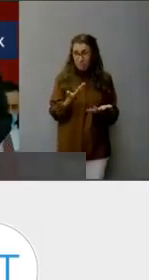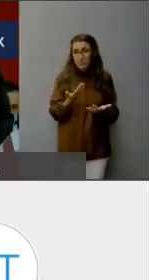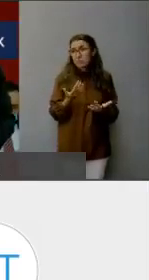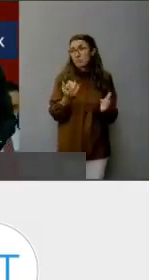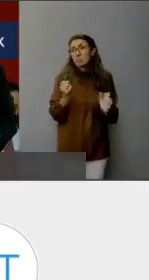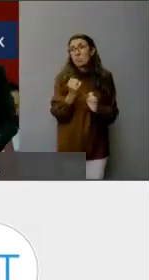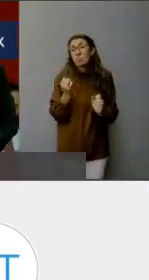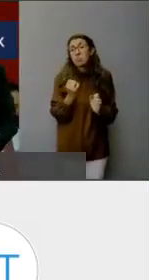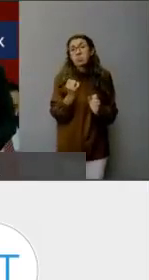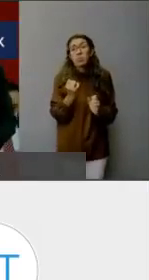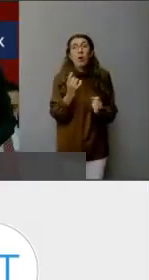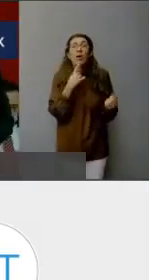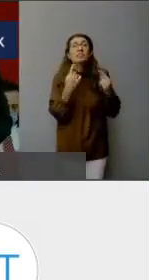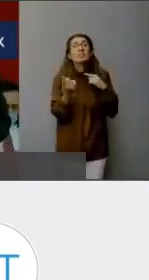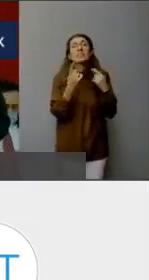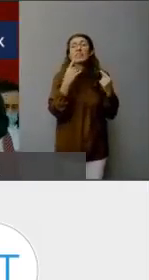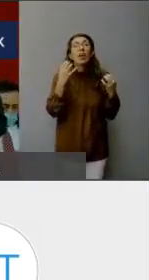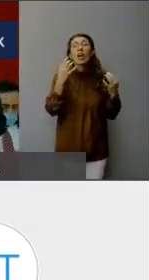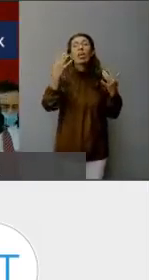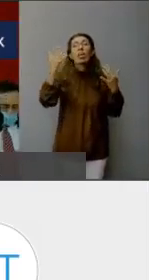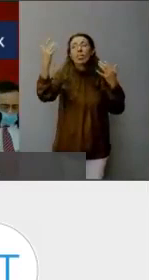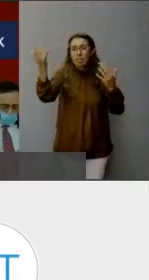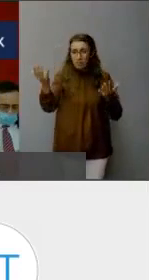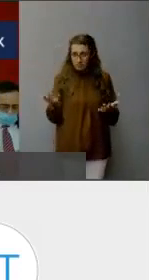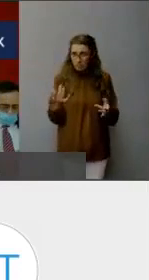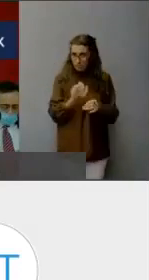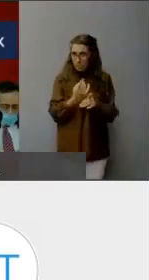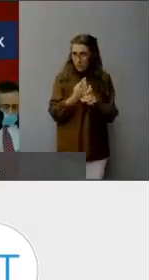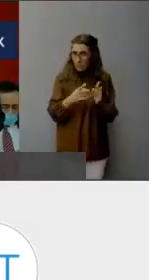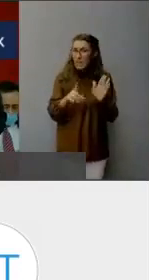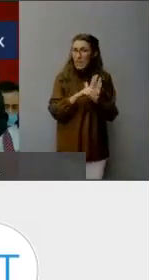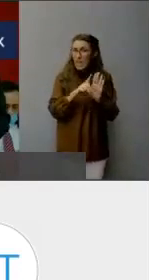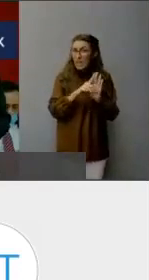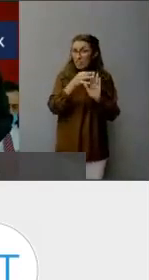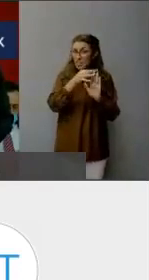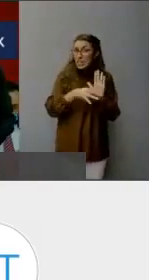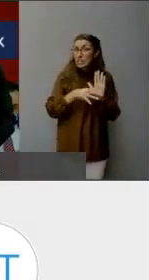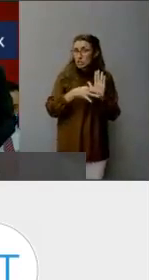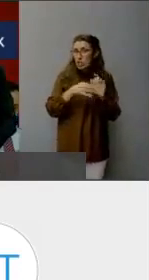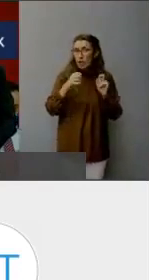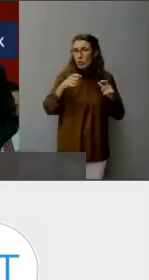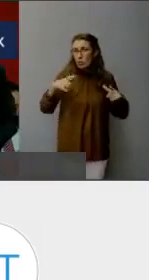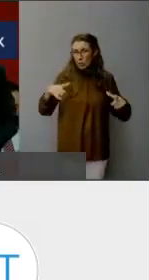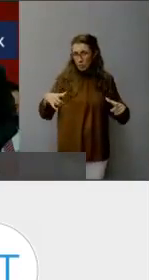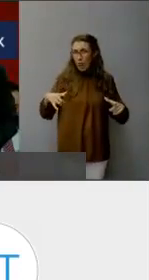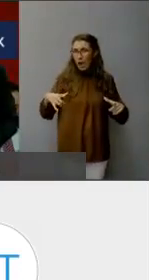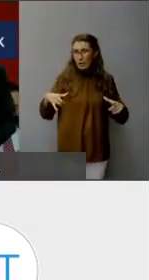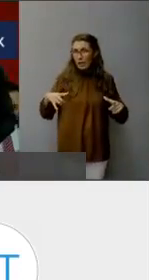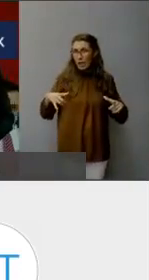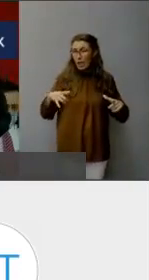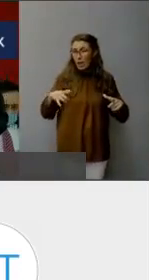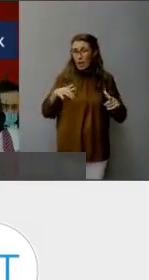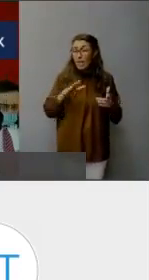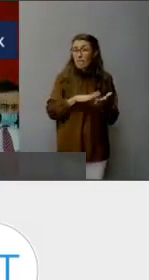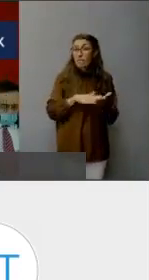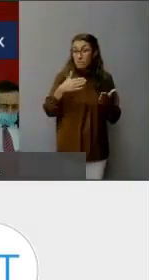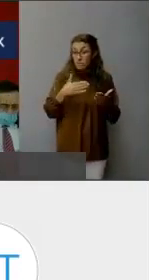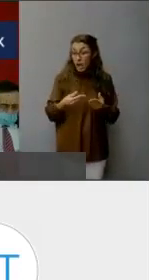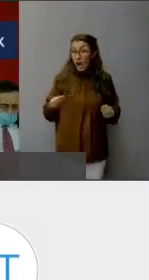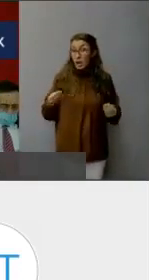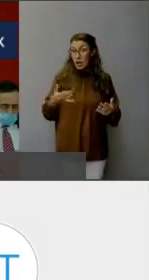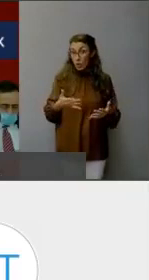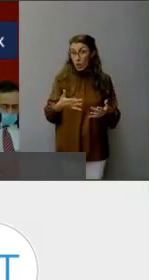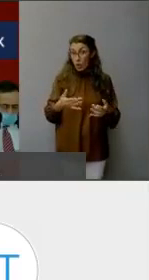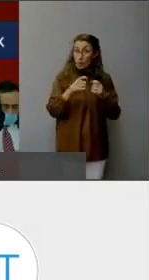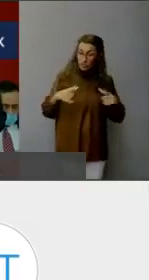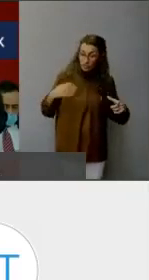discorsi talebani questi casi in cui si sta facendo una legislazione urbana che secondo me da molto valore al sistema ed ha molto valore anche alla nostra